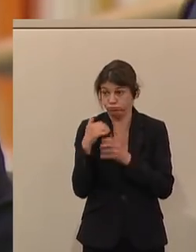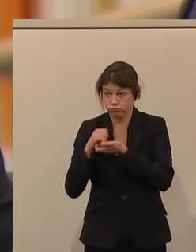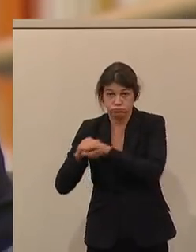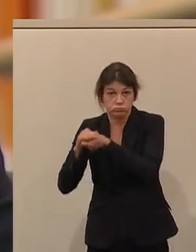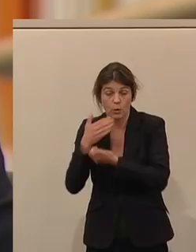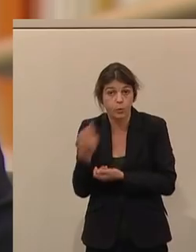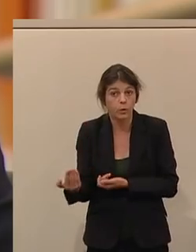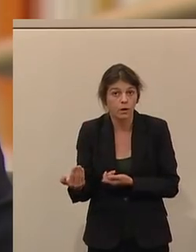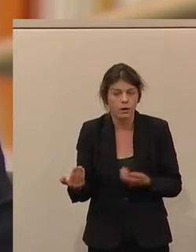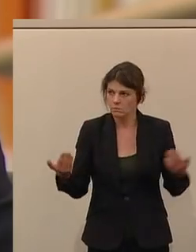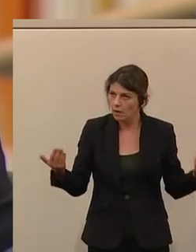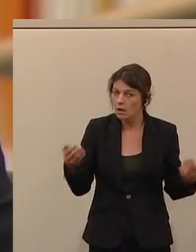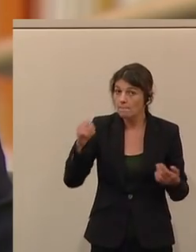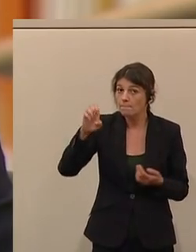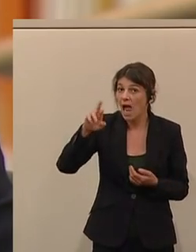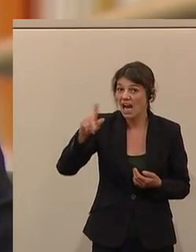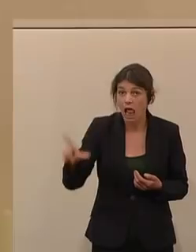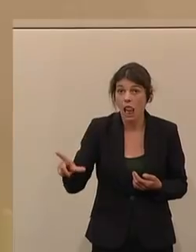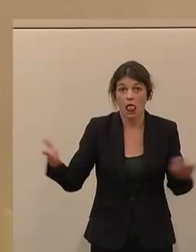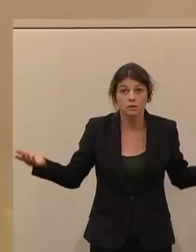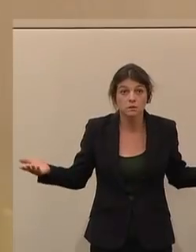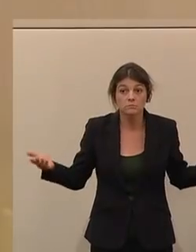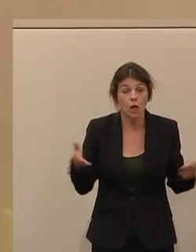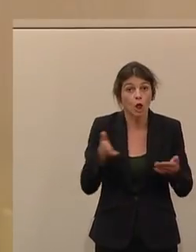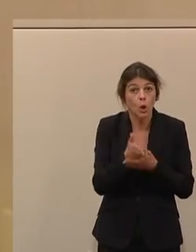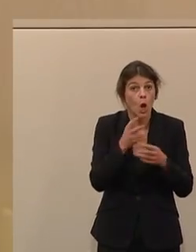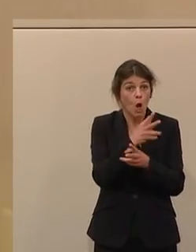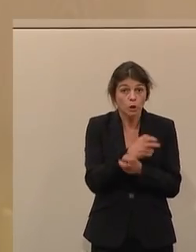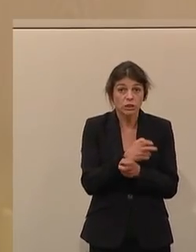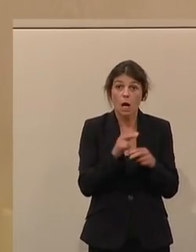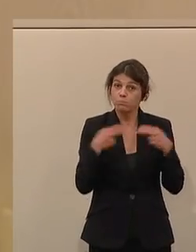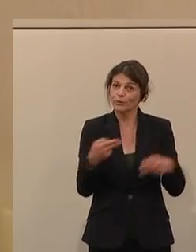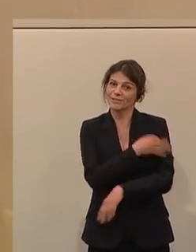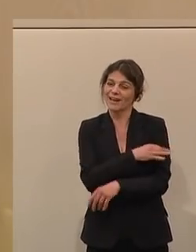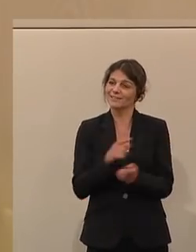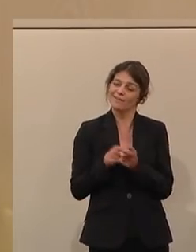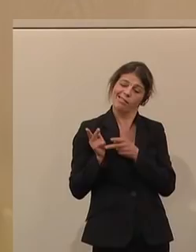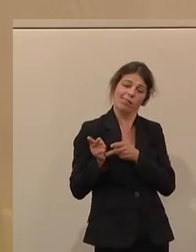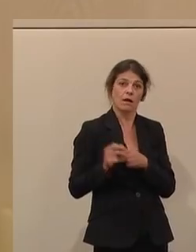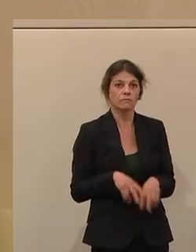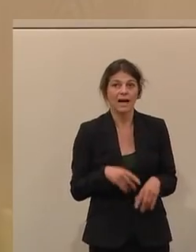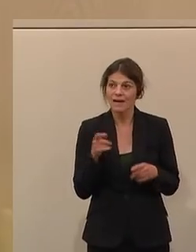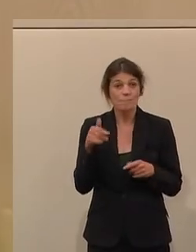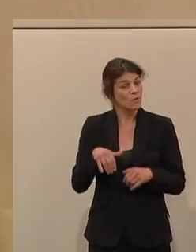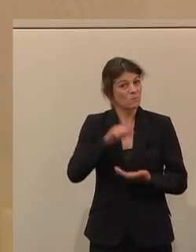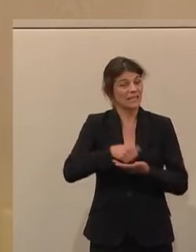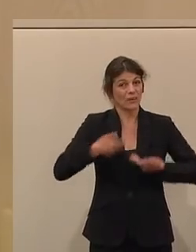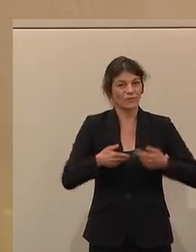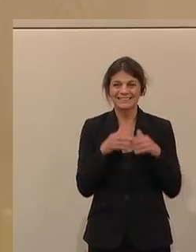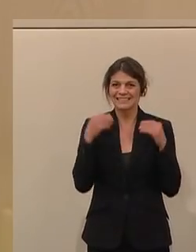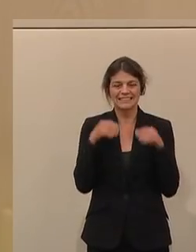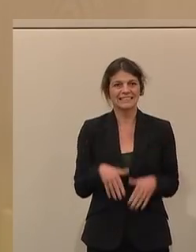war die Merkel wurde durch den österreichischen Bundeskanzler vorgeführt. Die muss auch noch lachen bei einer Pressekonferenz.